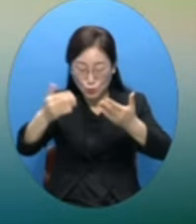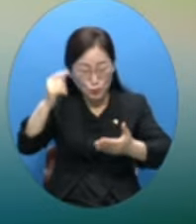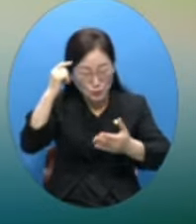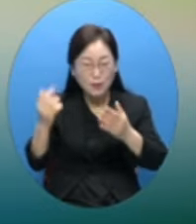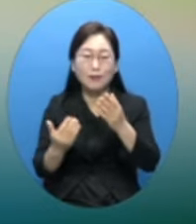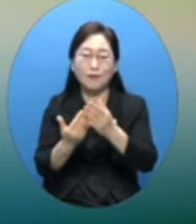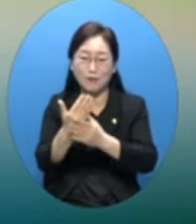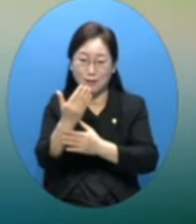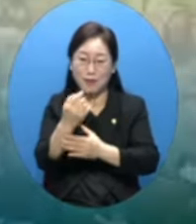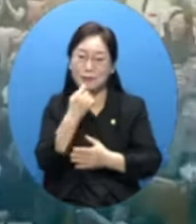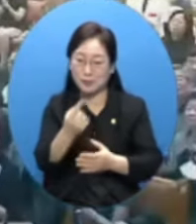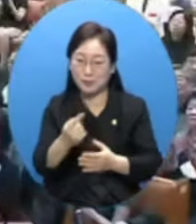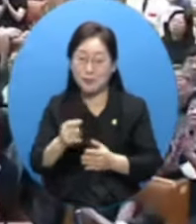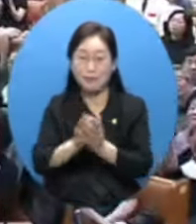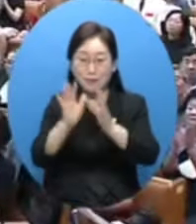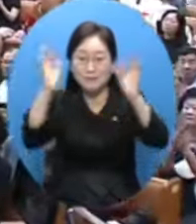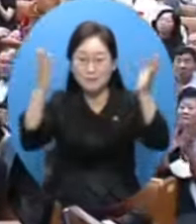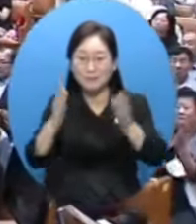듭니다. 할렐루야!